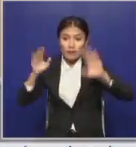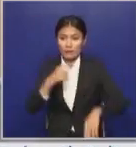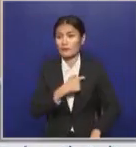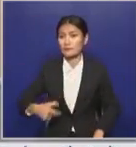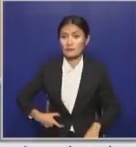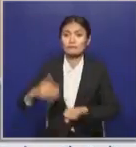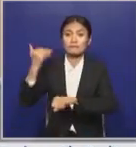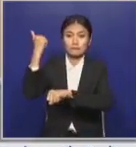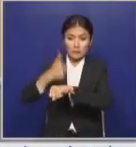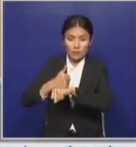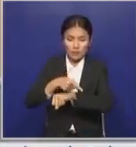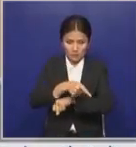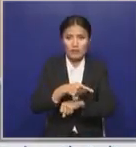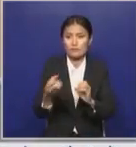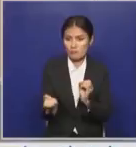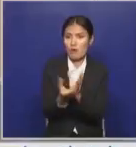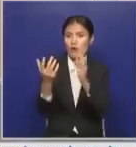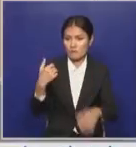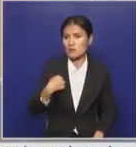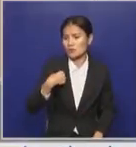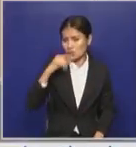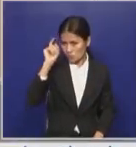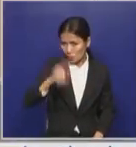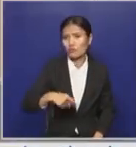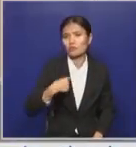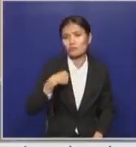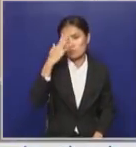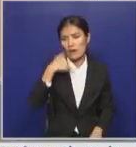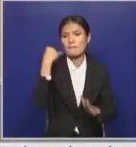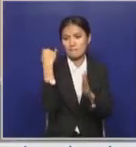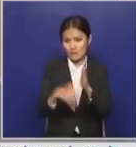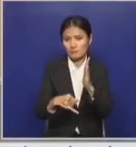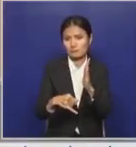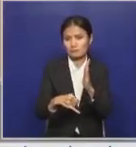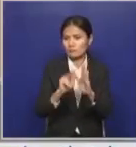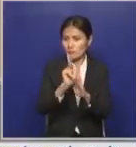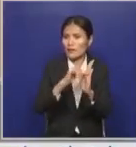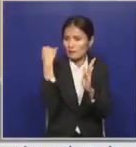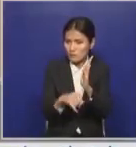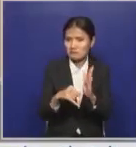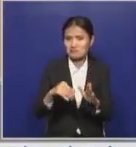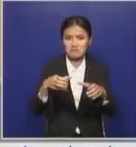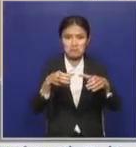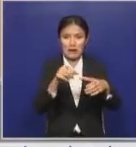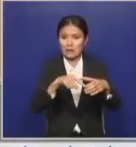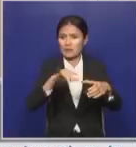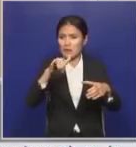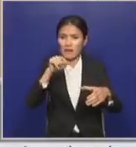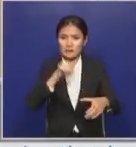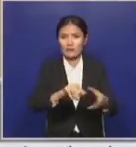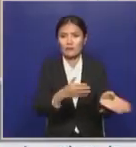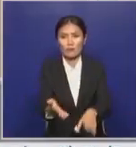มีพระมหากษัตริย์ทรงเป็นประมุขยอมสุ่มเสี่ยงต่อการถูกดำเนินคดีอาญาแล้วพรรคนั้นอาจจะถูกยุบเลยครับแต่ว่า